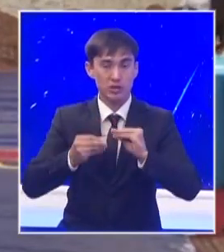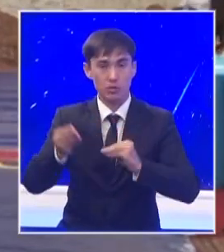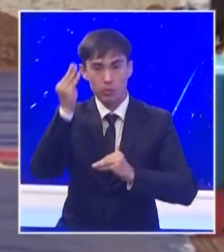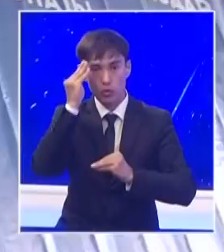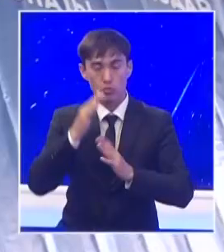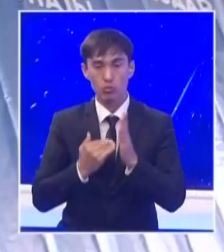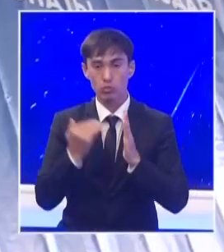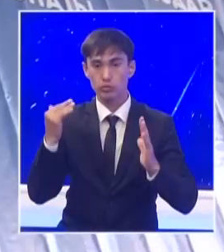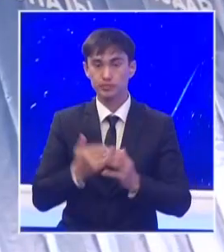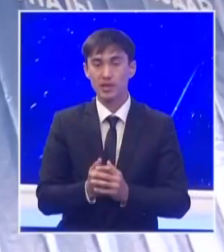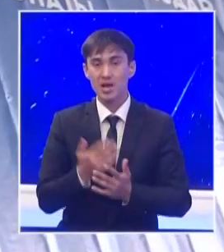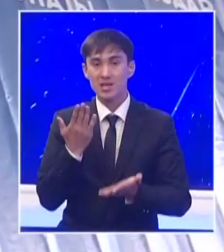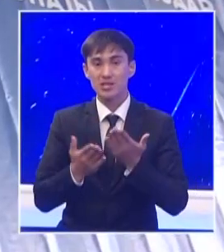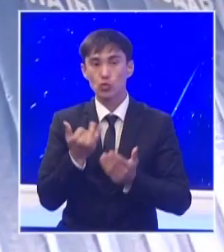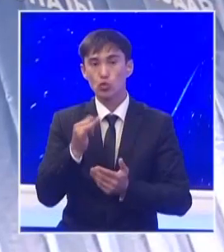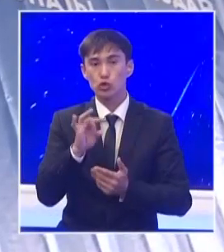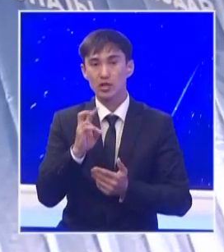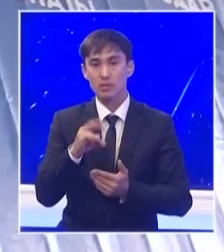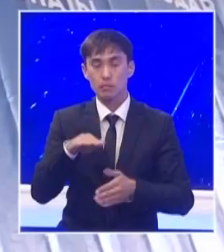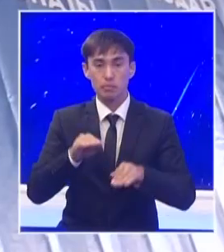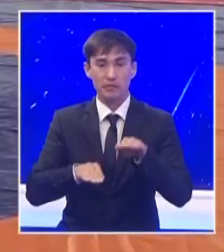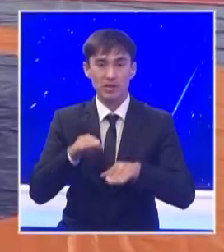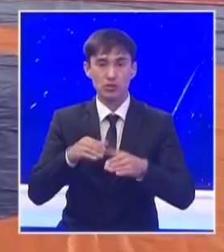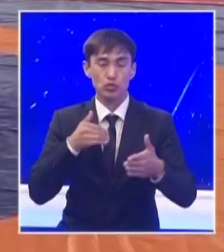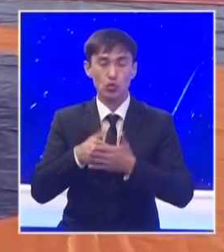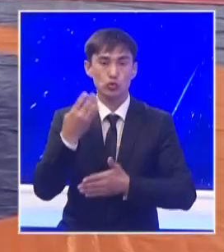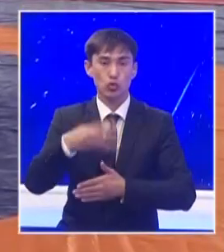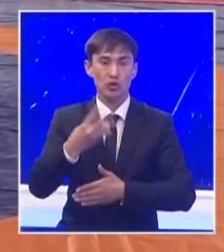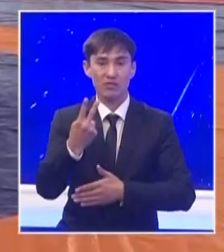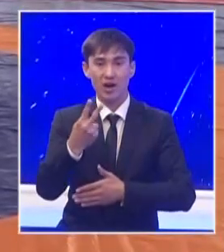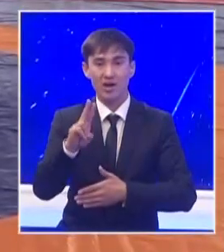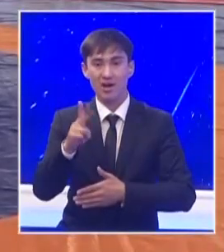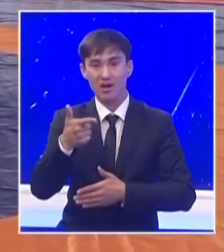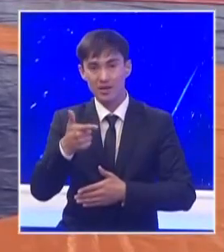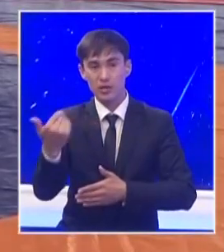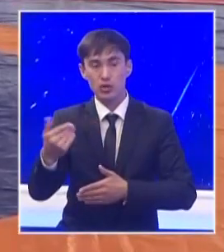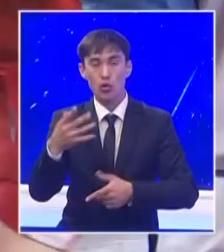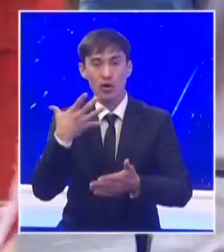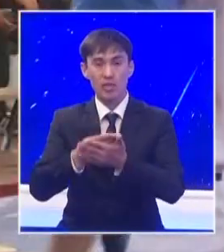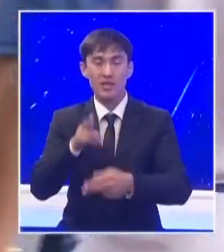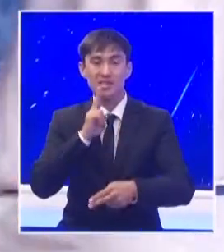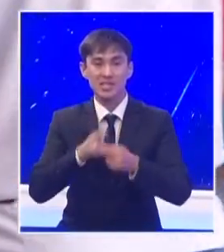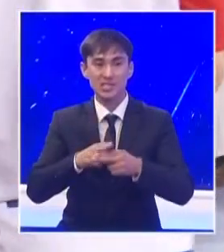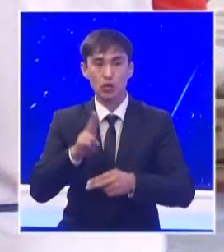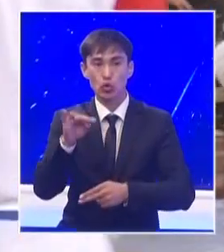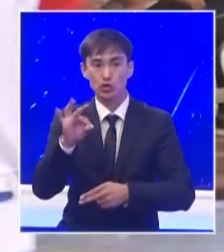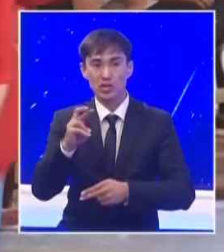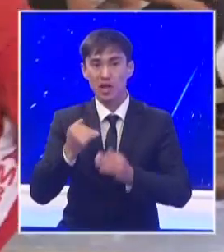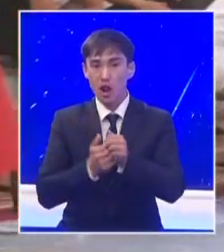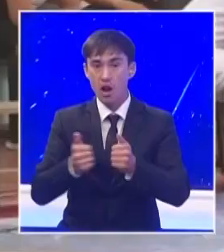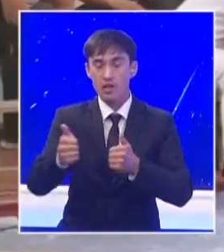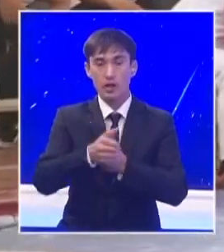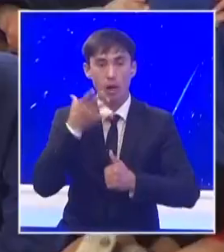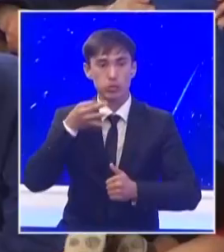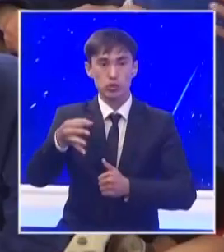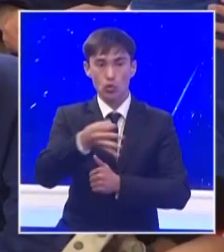приемов. Если Улжан первенствует в весовой категории до 42 килограммов, то ее родная сестра Дожжан является лидером